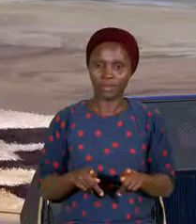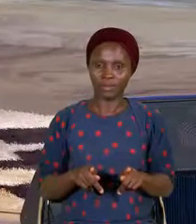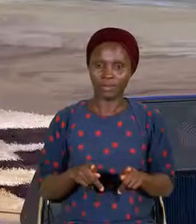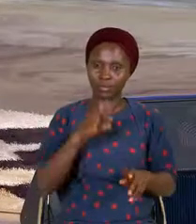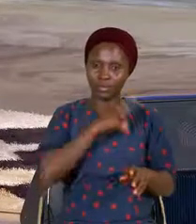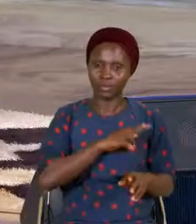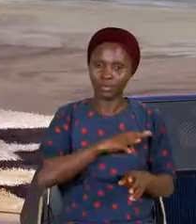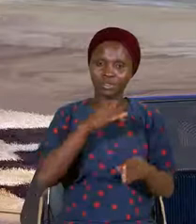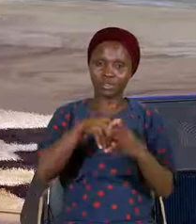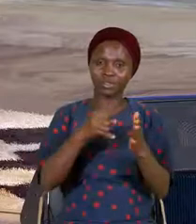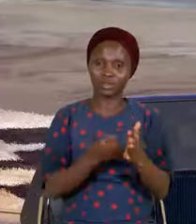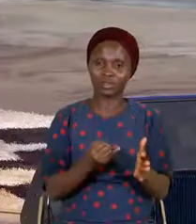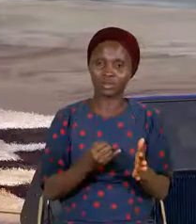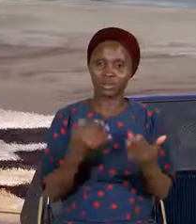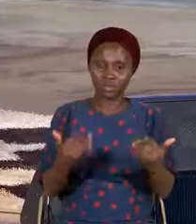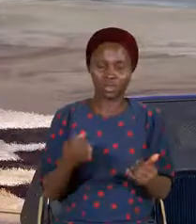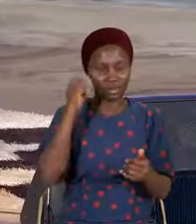l'utilité commune.